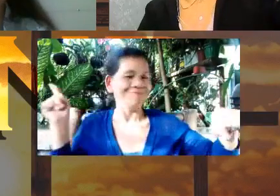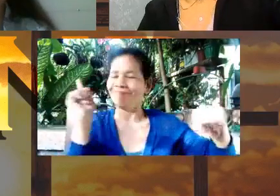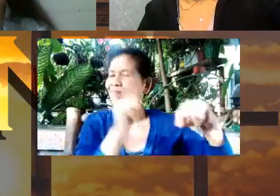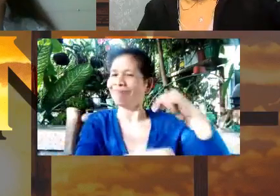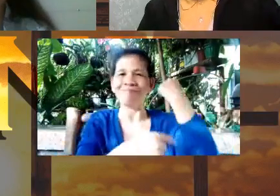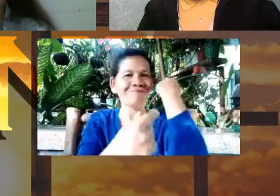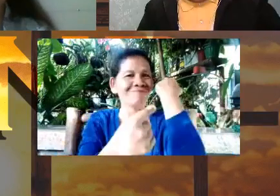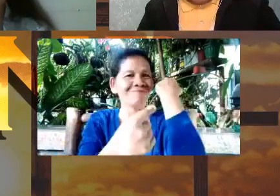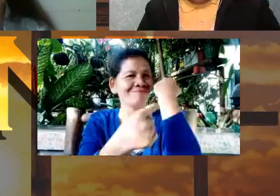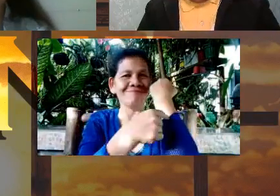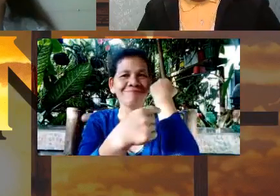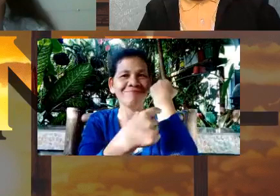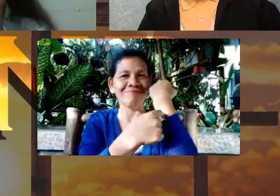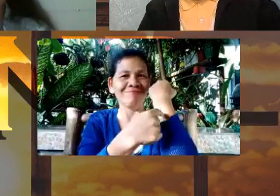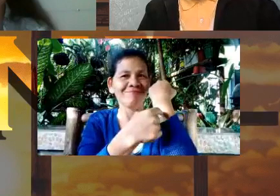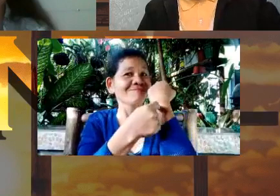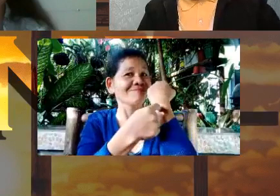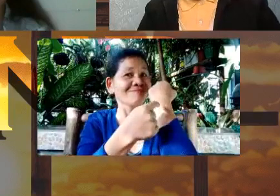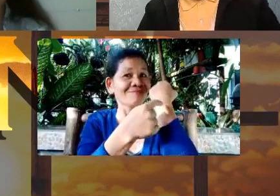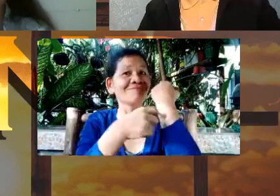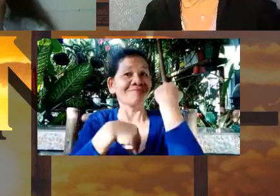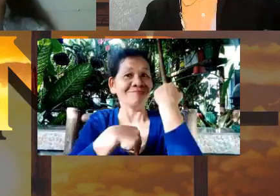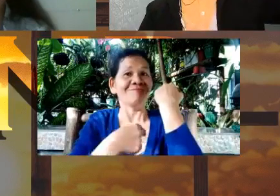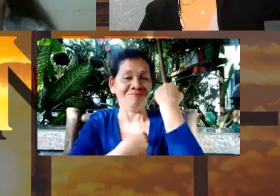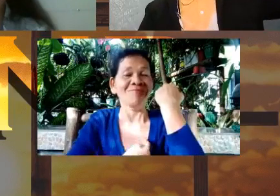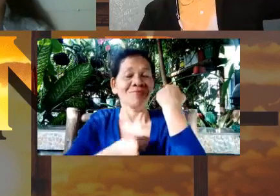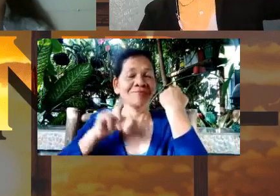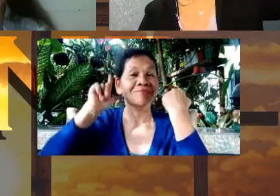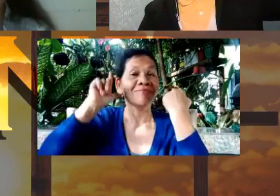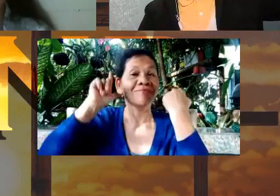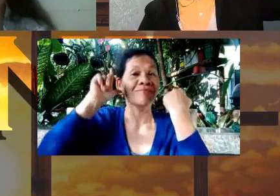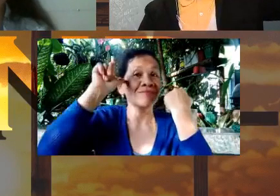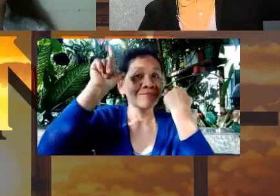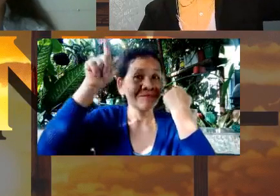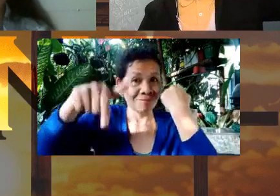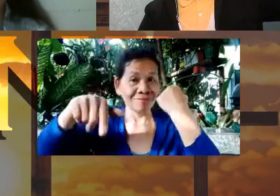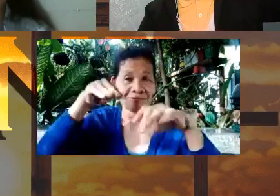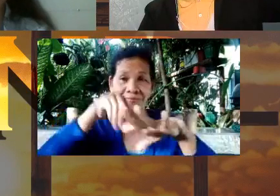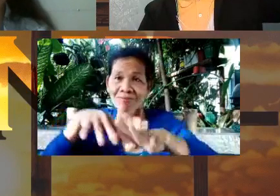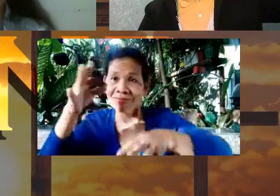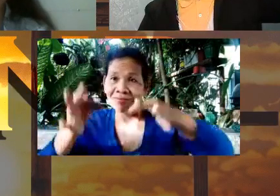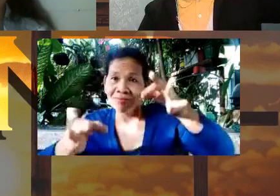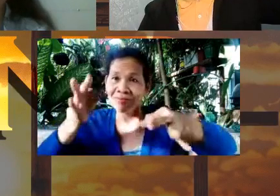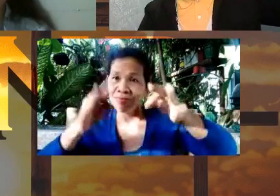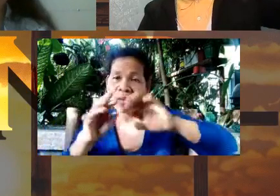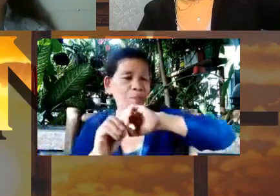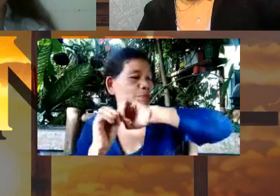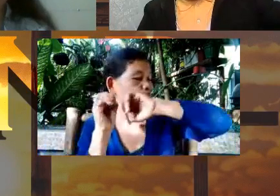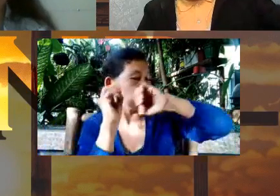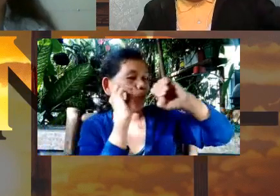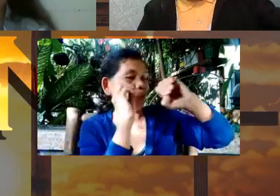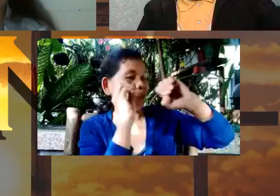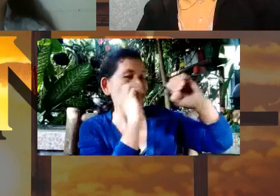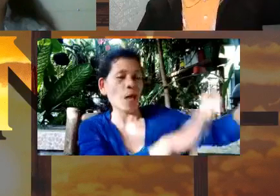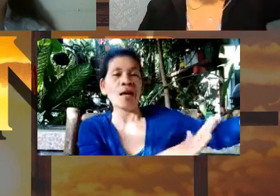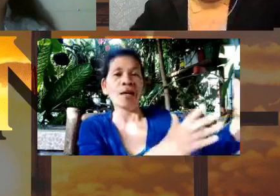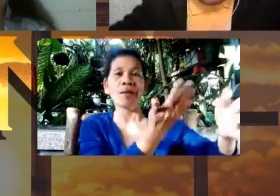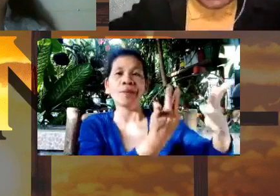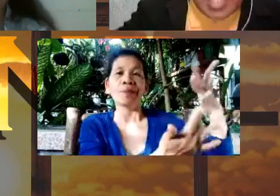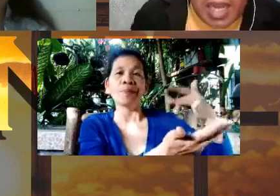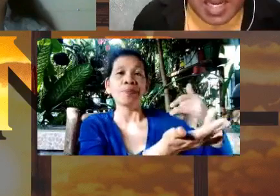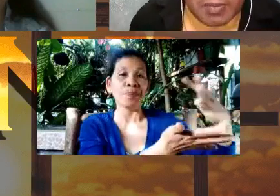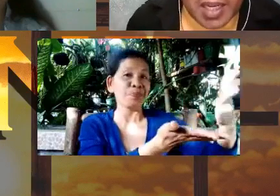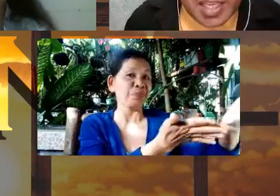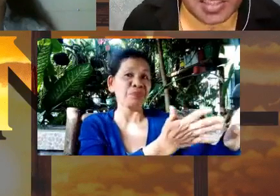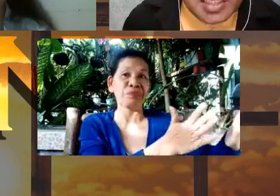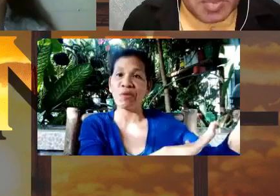At hanggang sa panahong iyon ng paghukumsay, madadala po, maitatapon sa gatagat-agatang apoy hanggang mamatay. So wala na